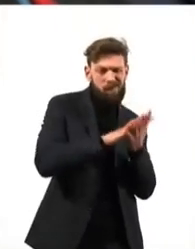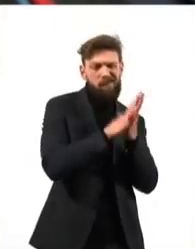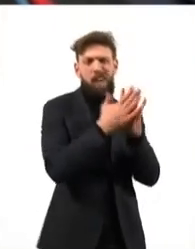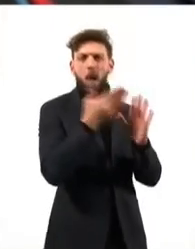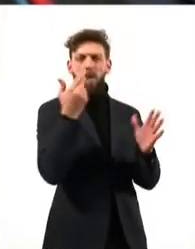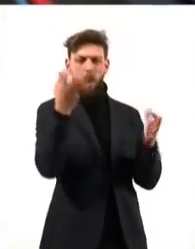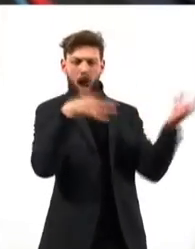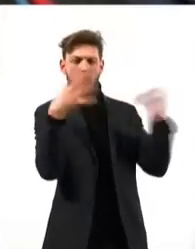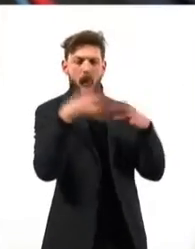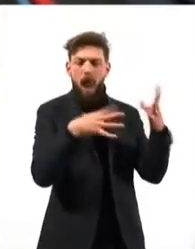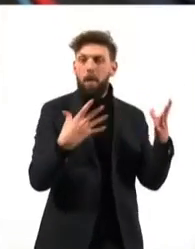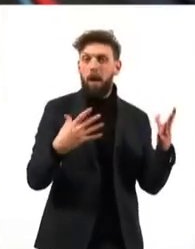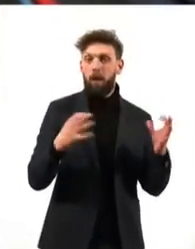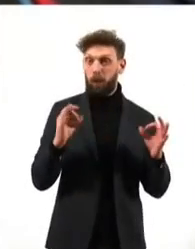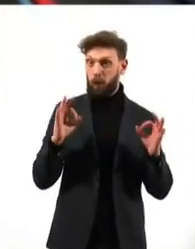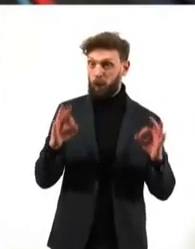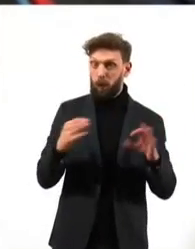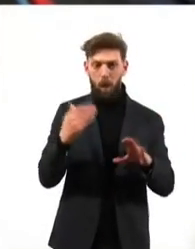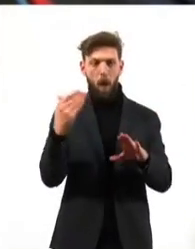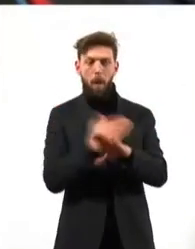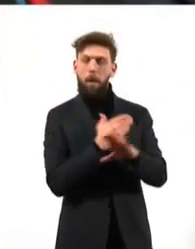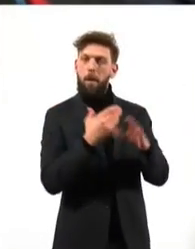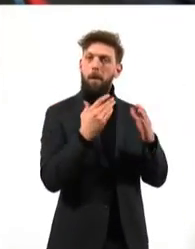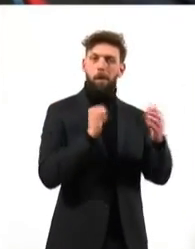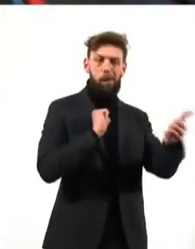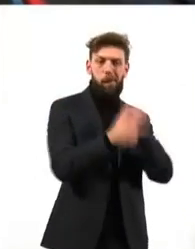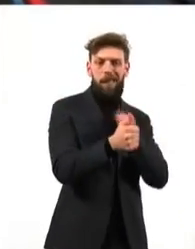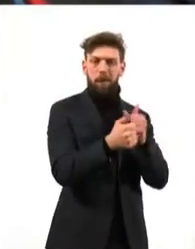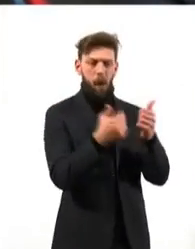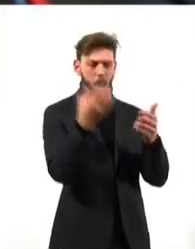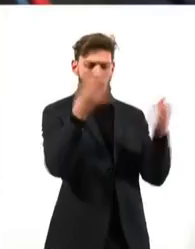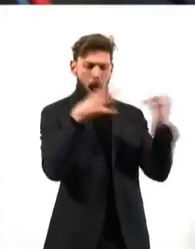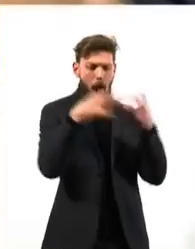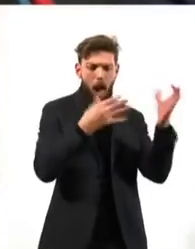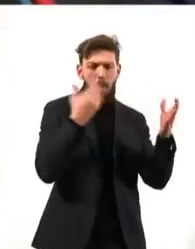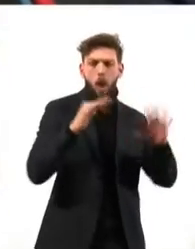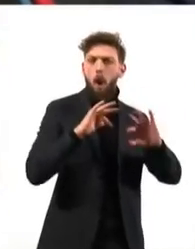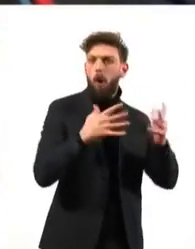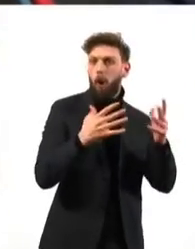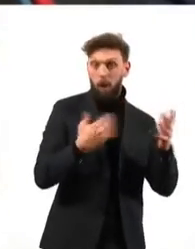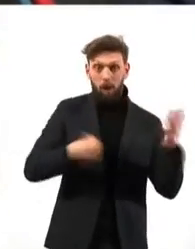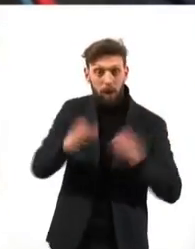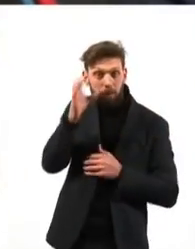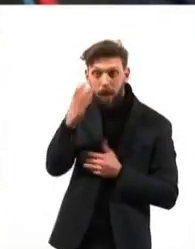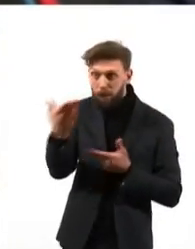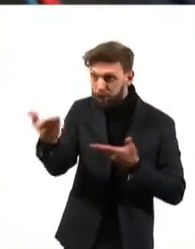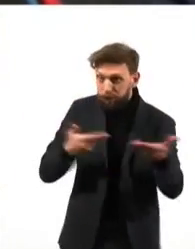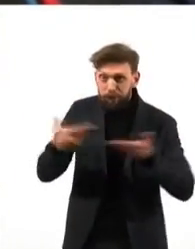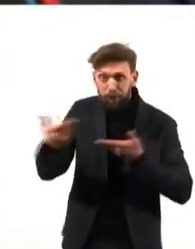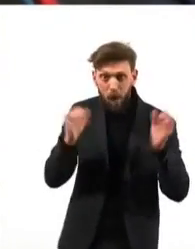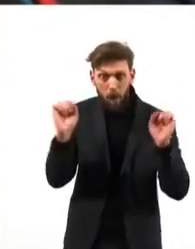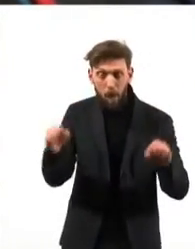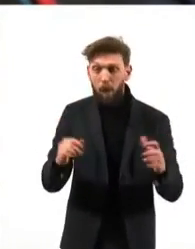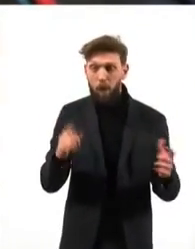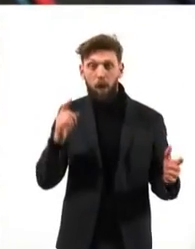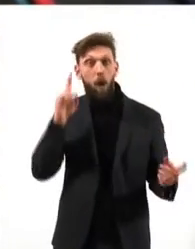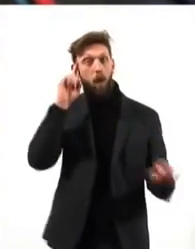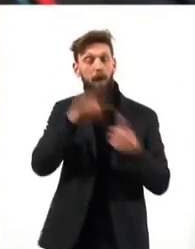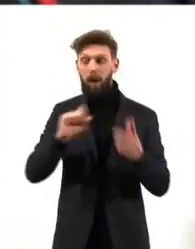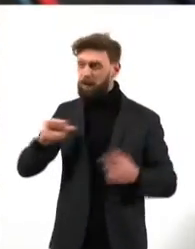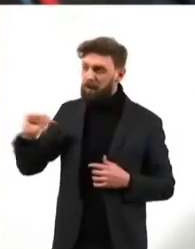propositions sur les améliorations qu'on peut apporter à ce passeport pour que effectivement chacun puisse accéder au